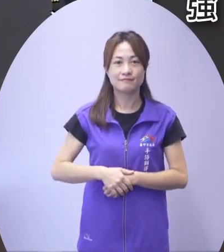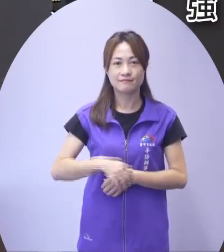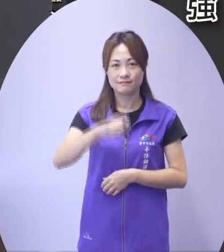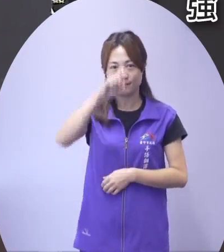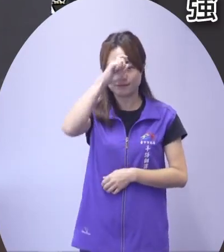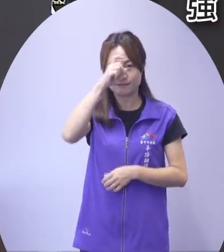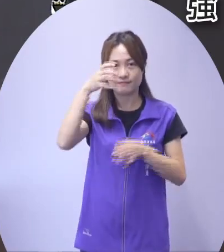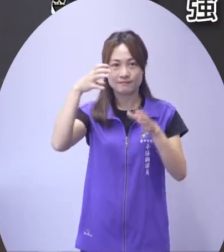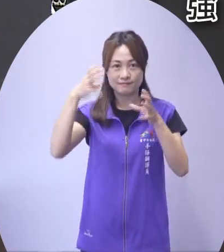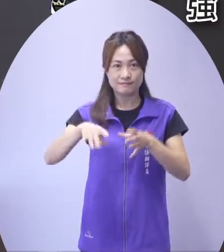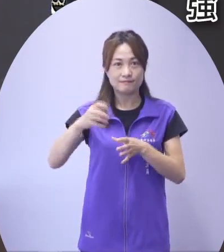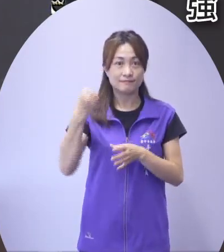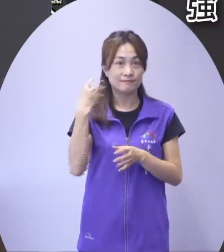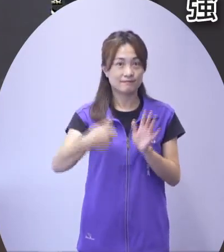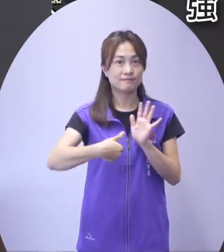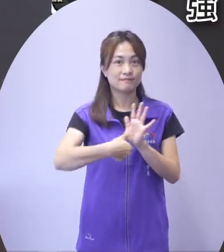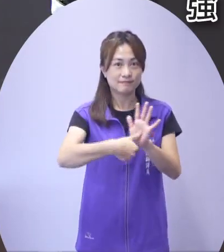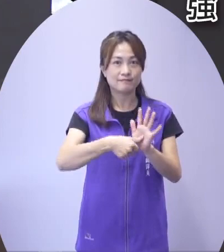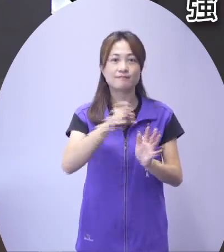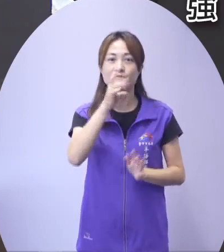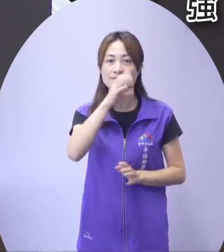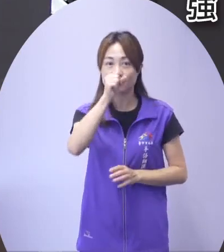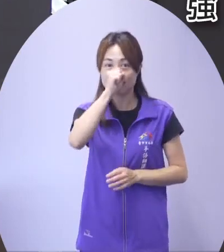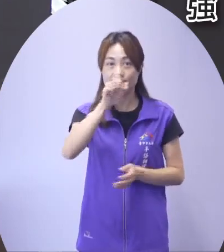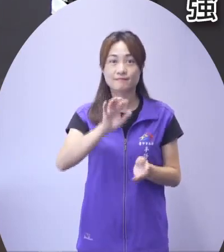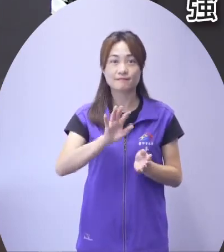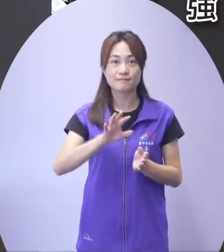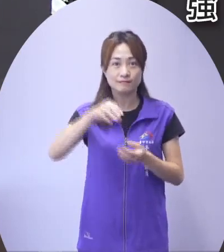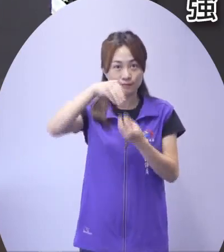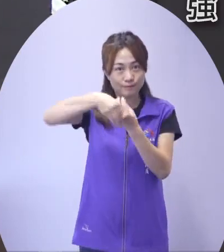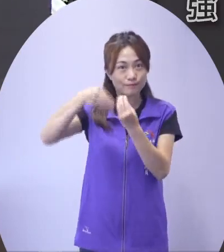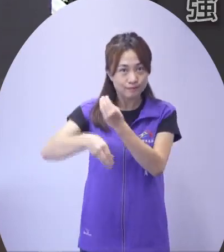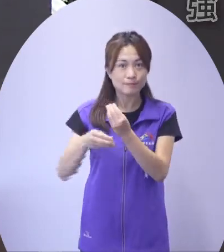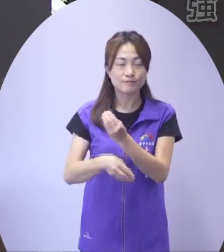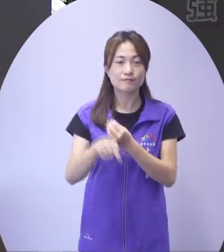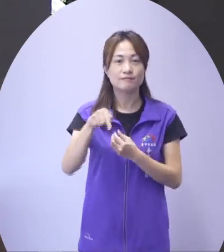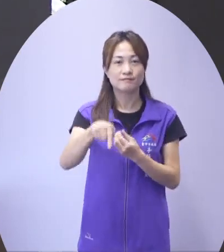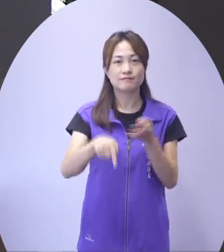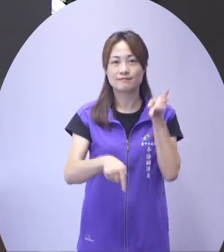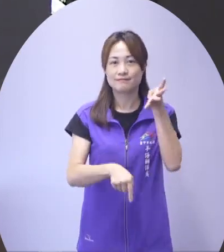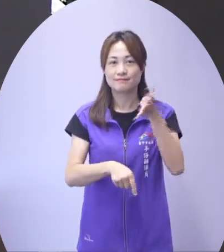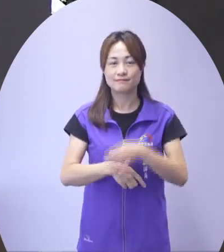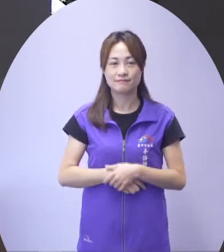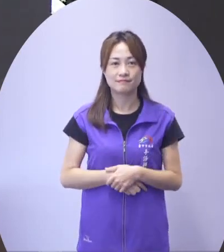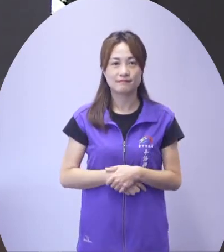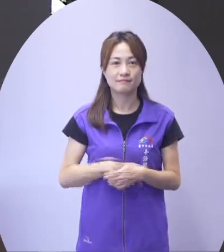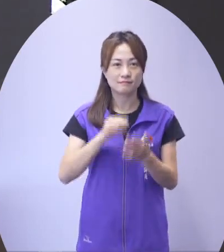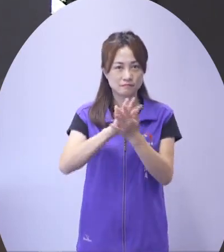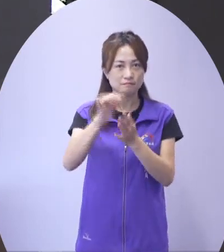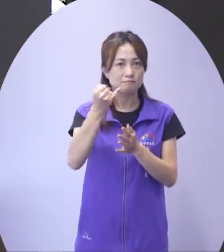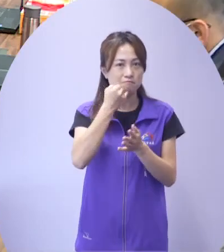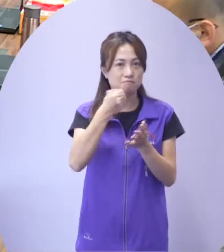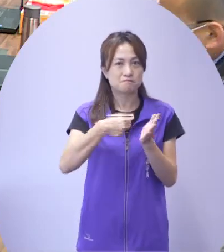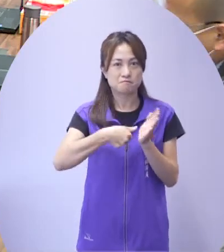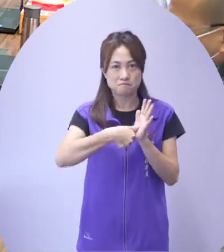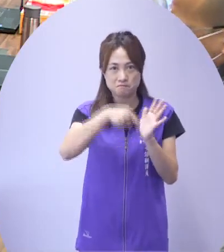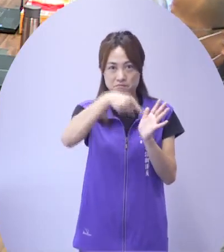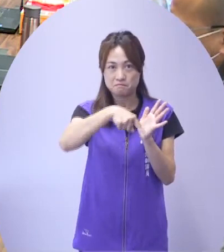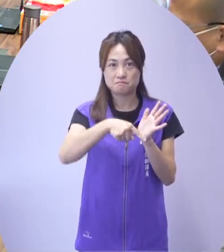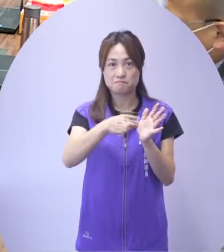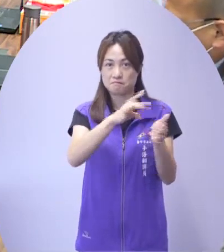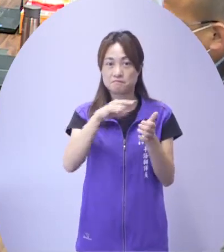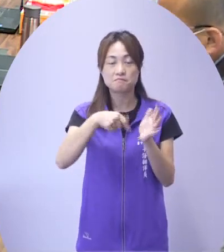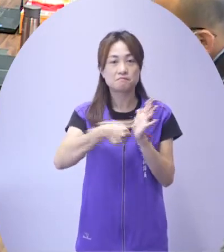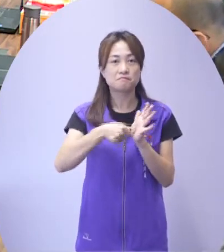中好棋。那我想这个未来我们台中市的柑橘都用台中好棋这个品牌来销售。以上报告。